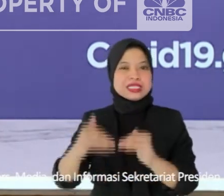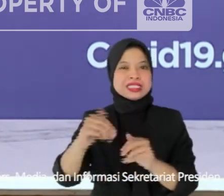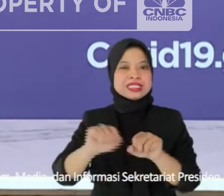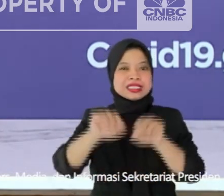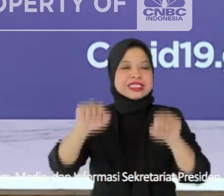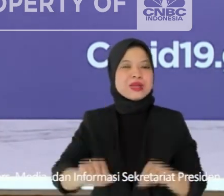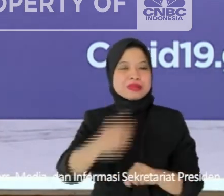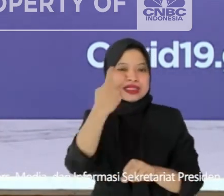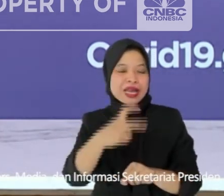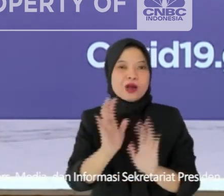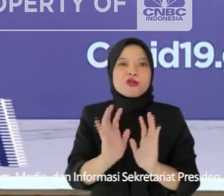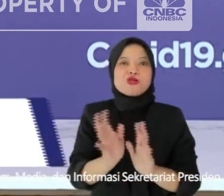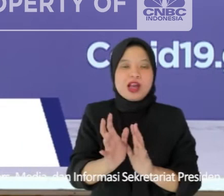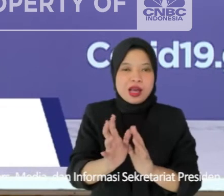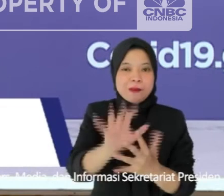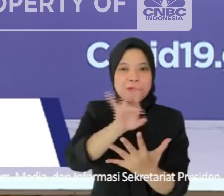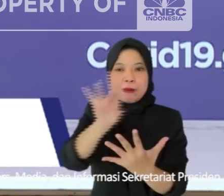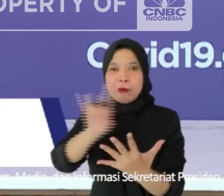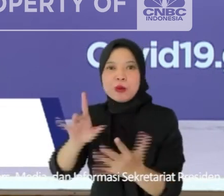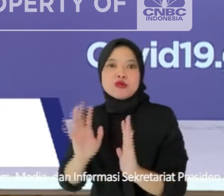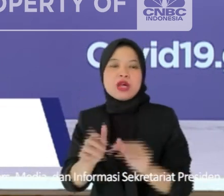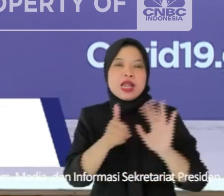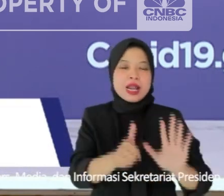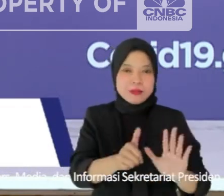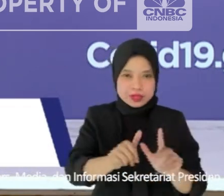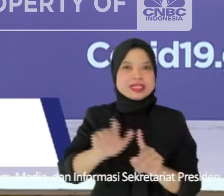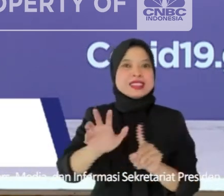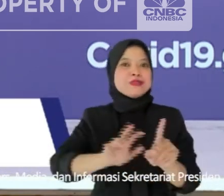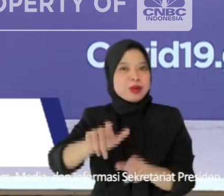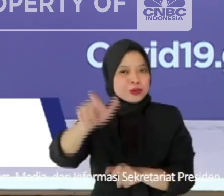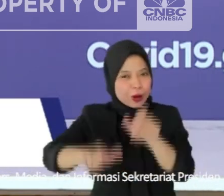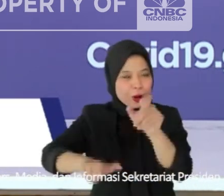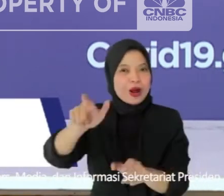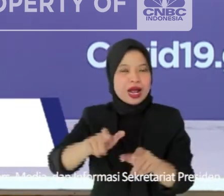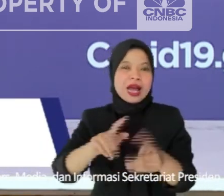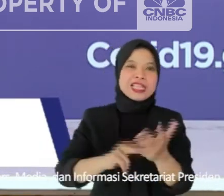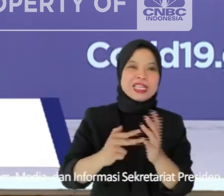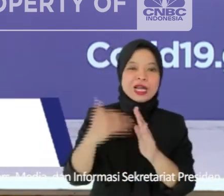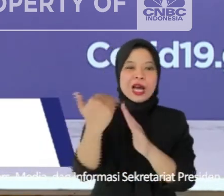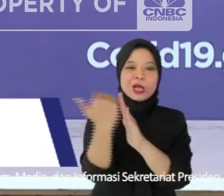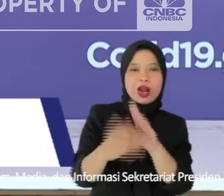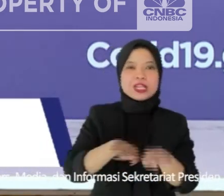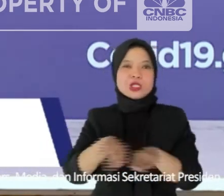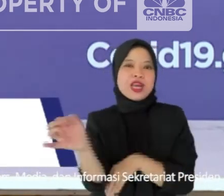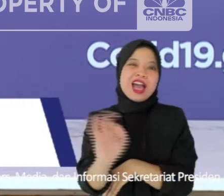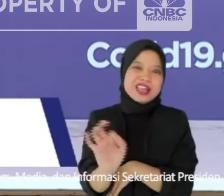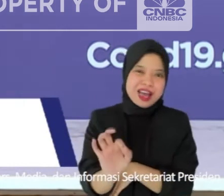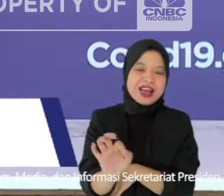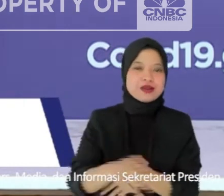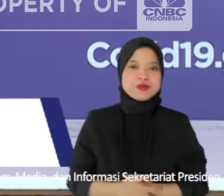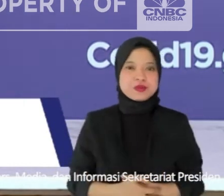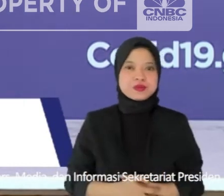pada sistem dan telah berhasil menyaring 619 orang yang tidak sesuai ia pengunjung